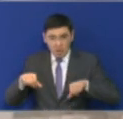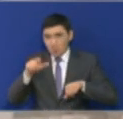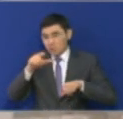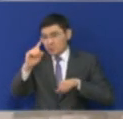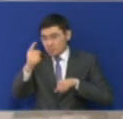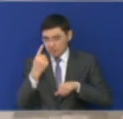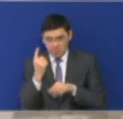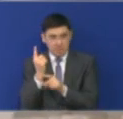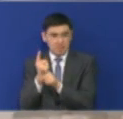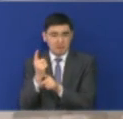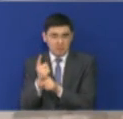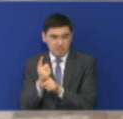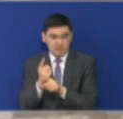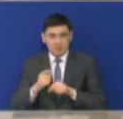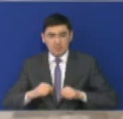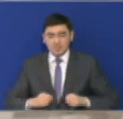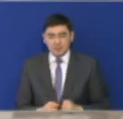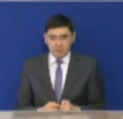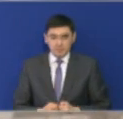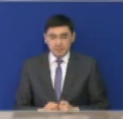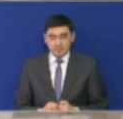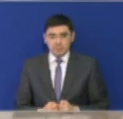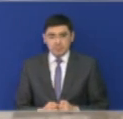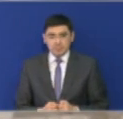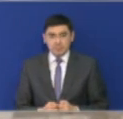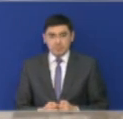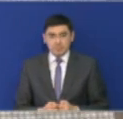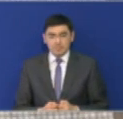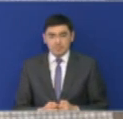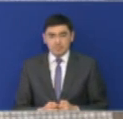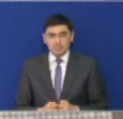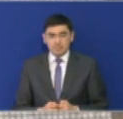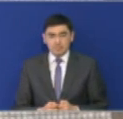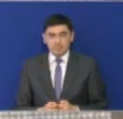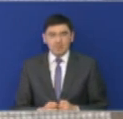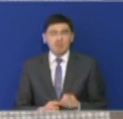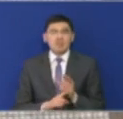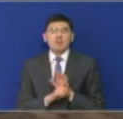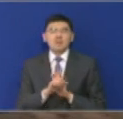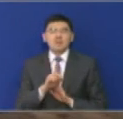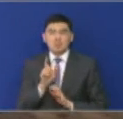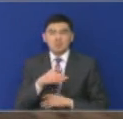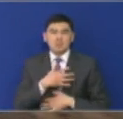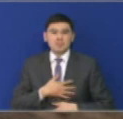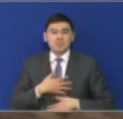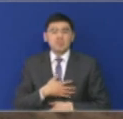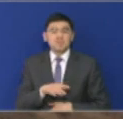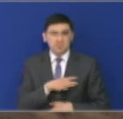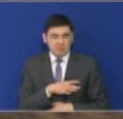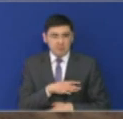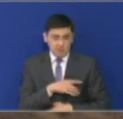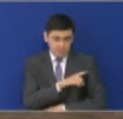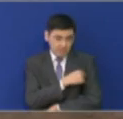атқарады. Ал енді адамдардың подъезге кіріп шығу ол шектелген. Басында үй тұрғындарында үрей болды, кәсіби мамандар